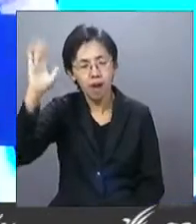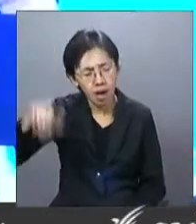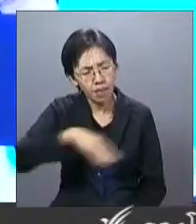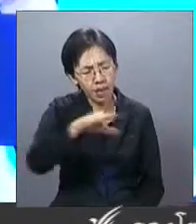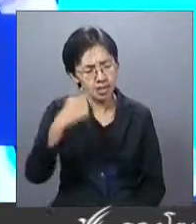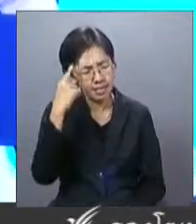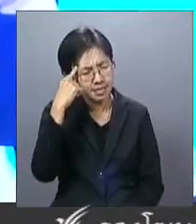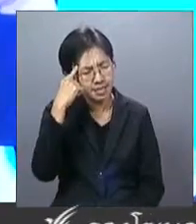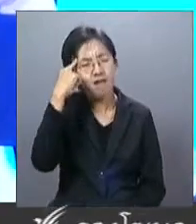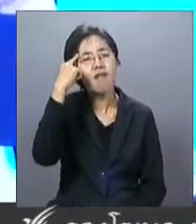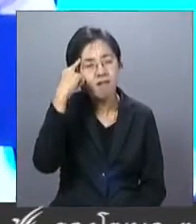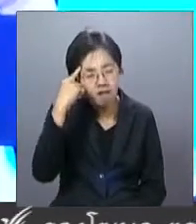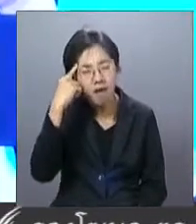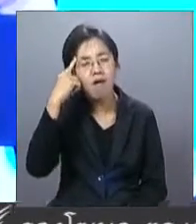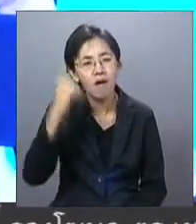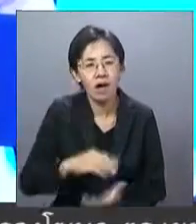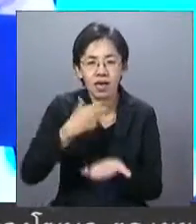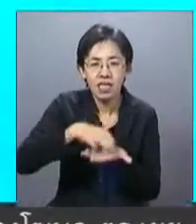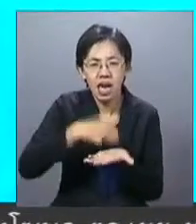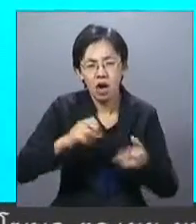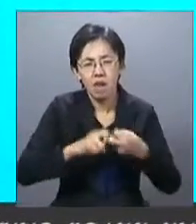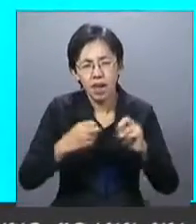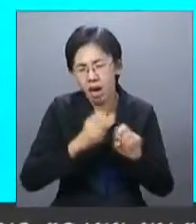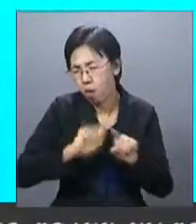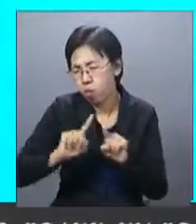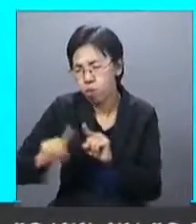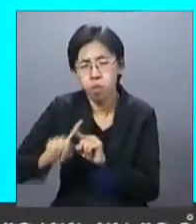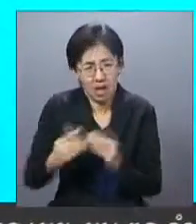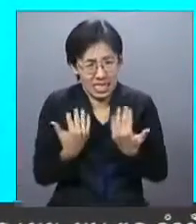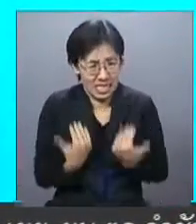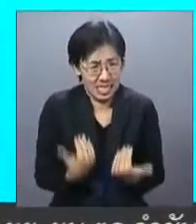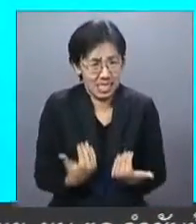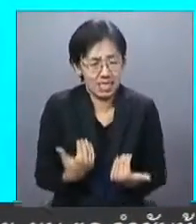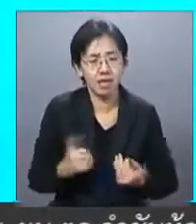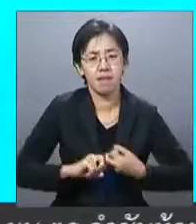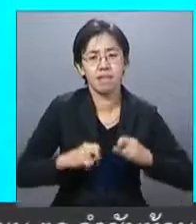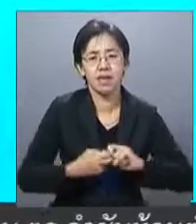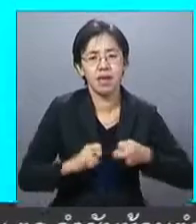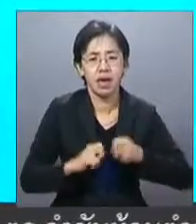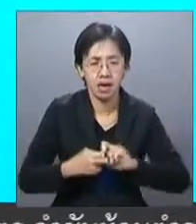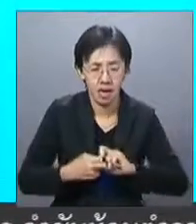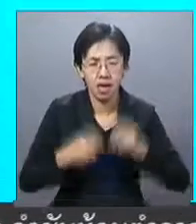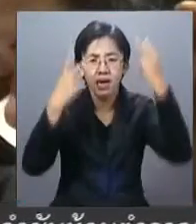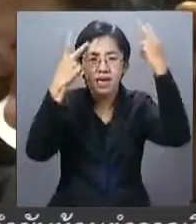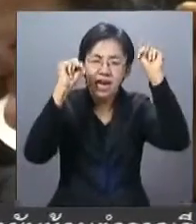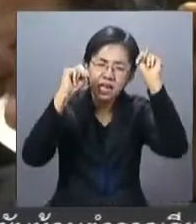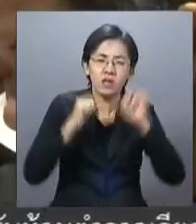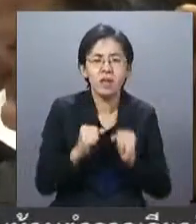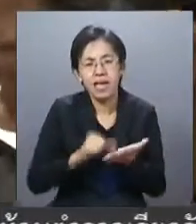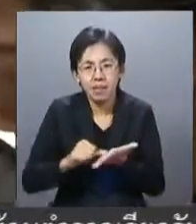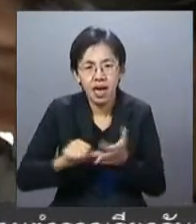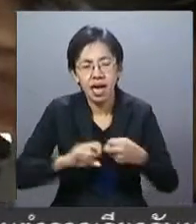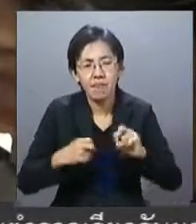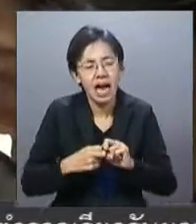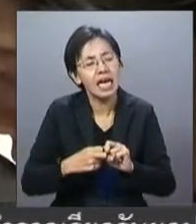เกตได้ว่าหลายเรื่องที่กำลังรุมเร้าปั่นป่วนอยู่ในสถานการณ์บ้านเมืองนั้นนายกประยุทธ์อาจต้องแก้ไขด้วยการหยุด